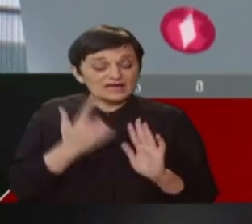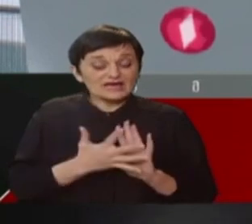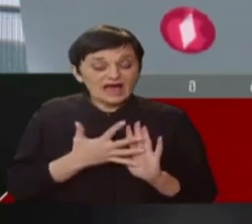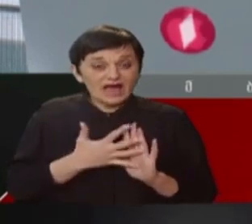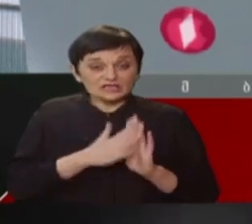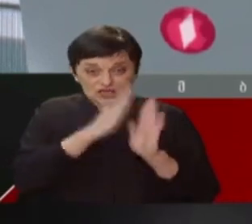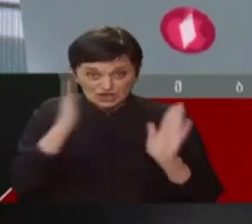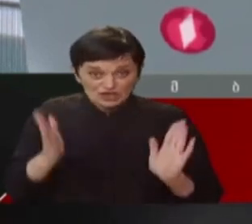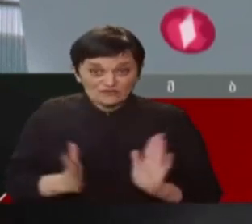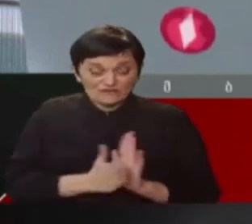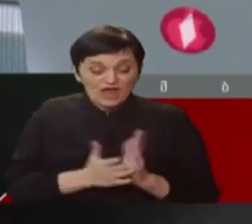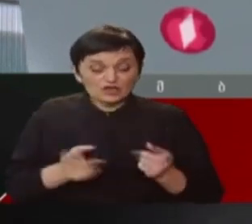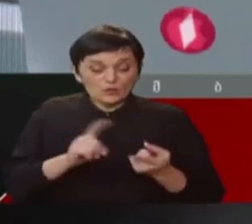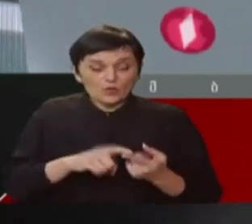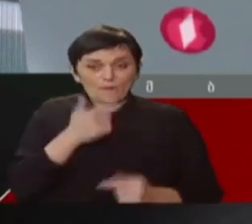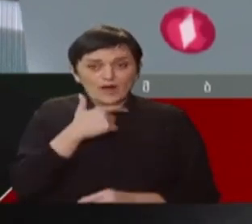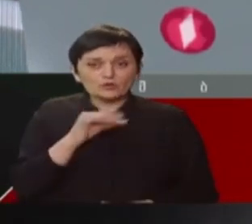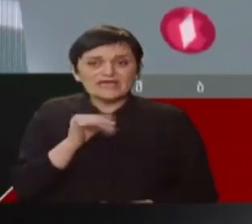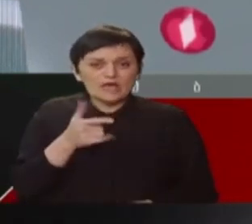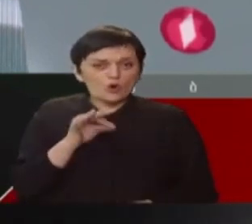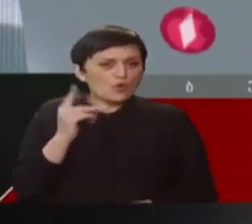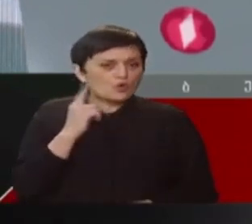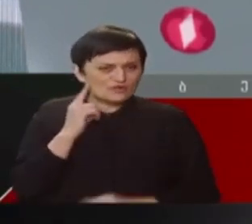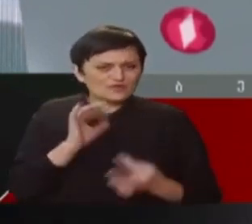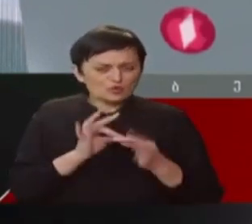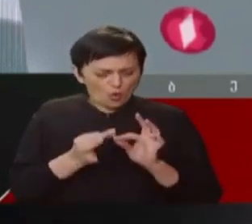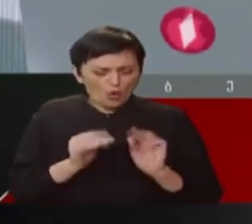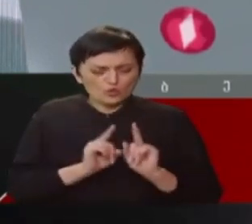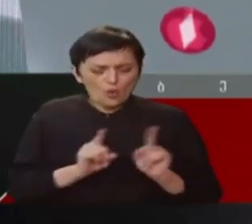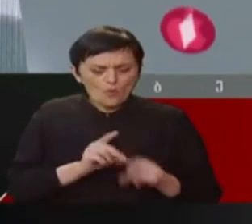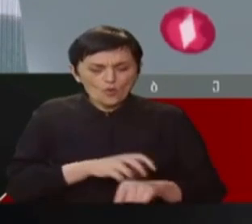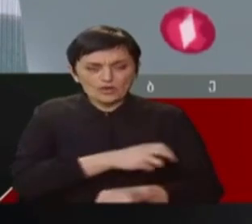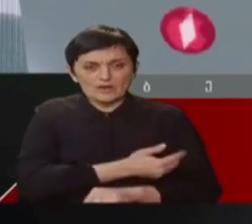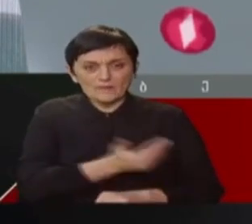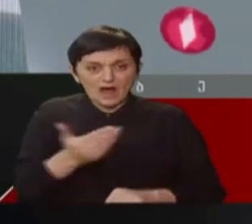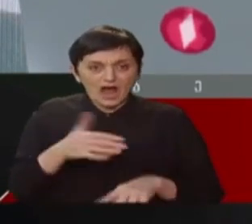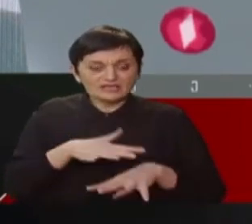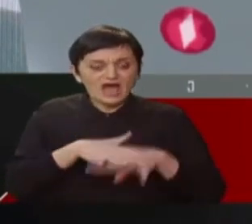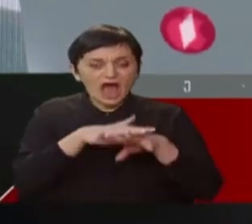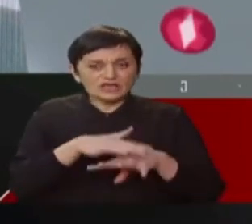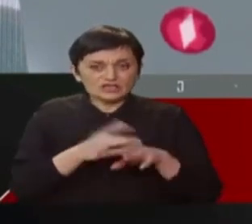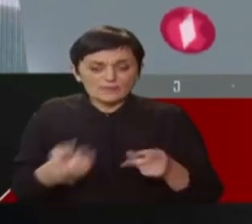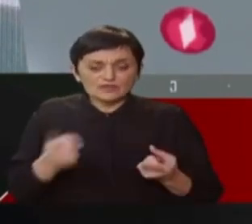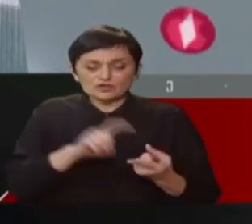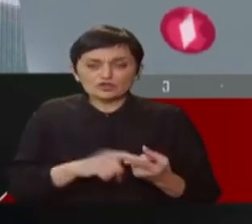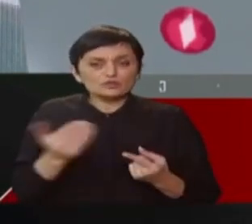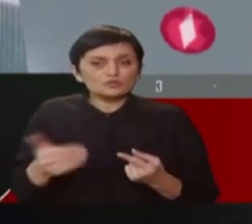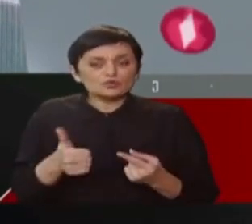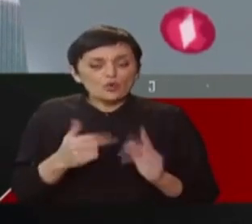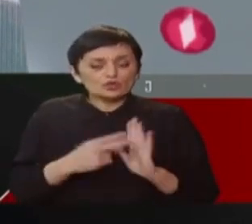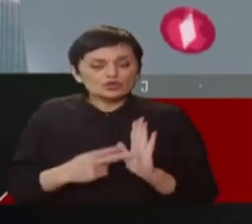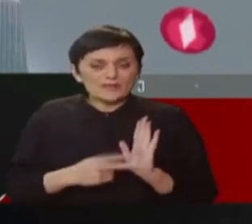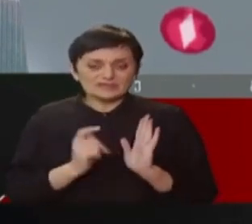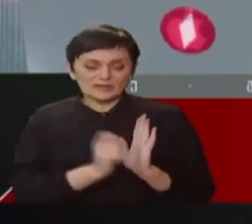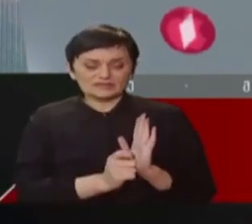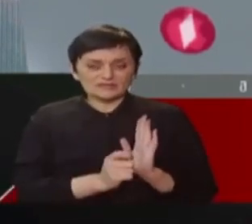აი ამ ყველაფრის ფონზე ბატონი იაგო მაინც გვესმის კონკრეტული ოპოზიციური პარტიების მხრიდან დაანონსებული აქციების შესახებ. ამას როგორ შეფასებას მიცემთ?